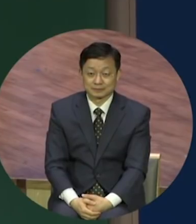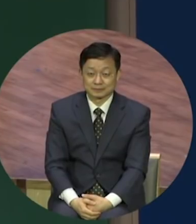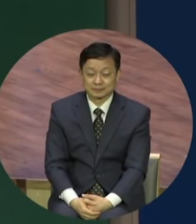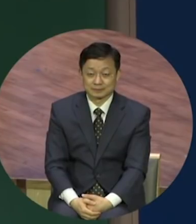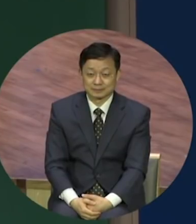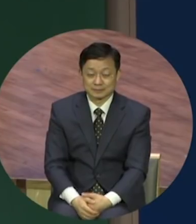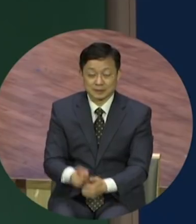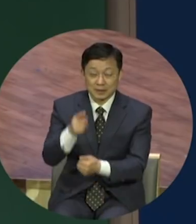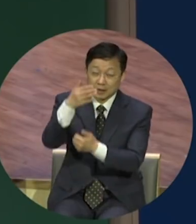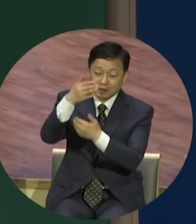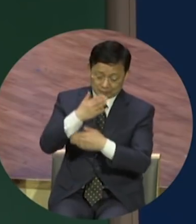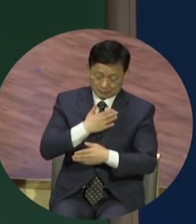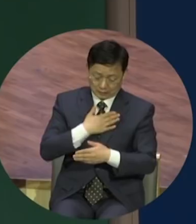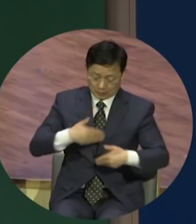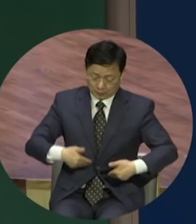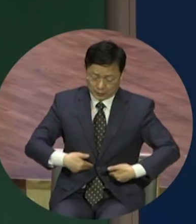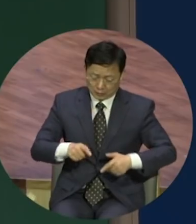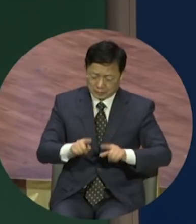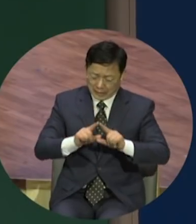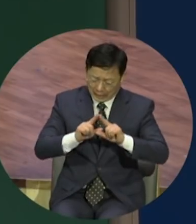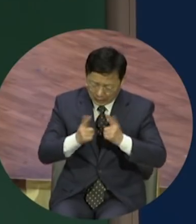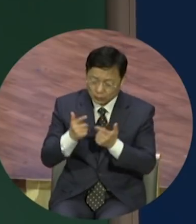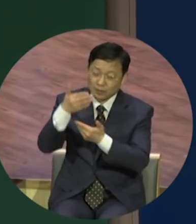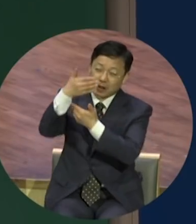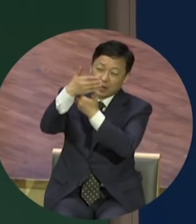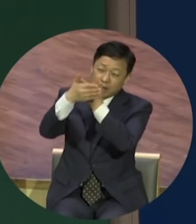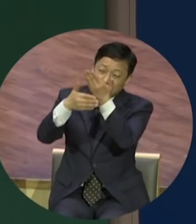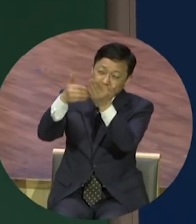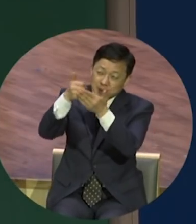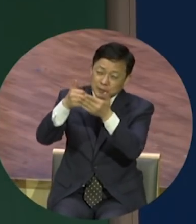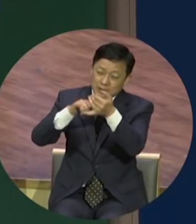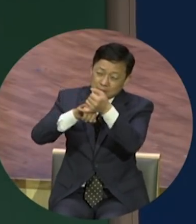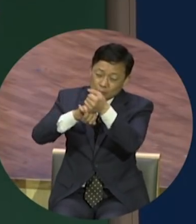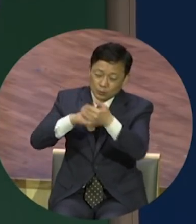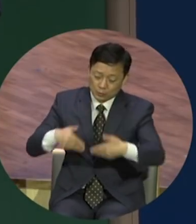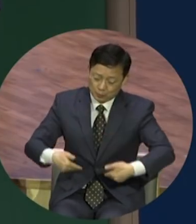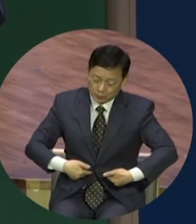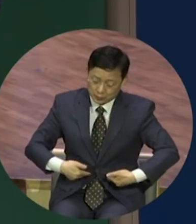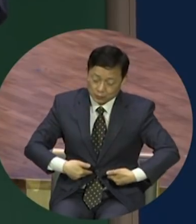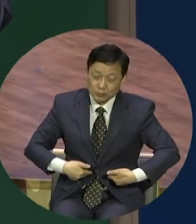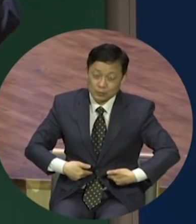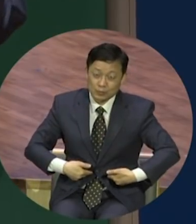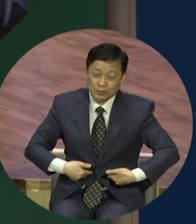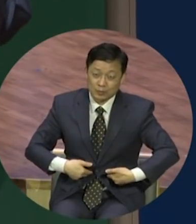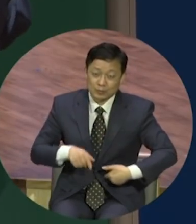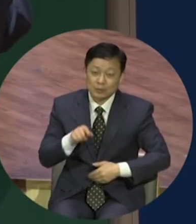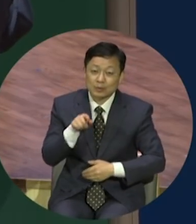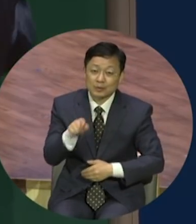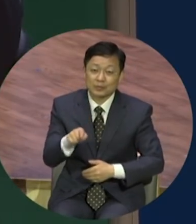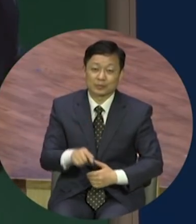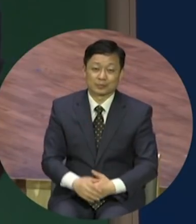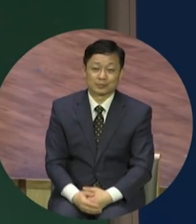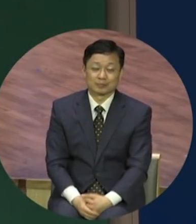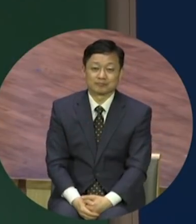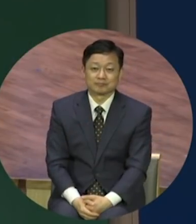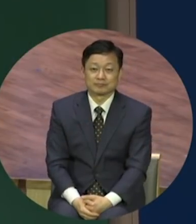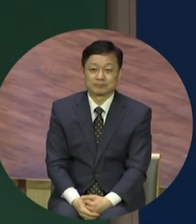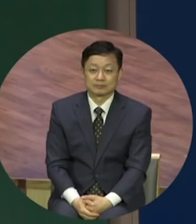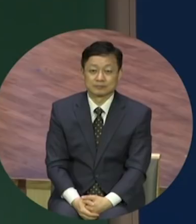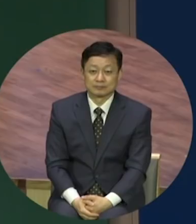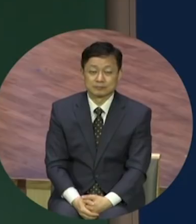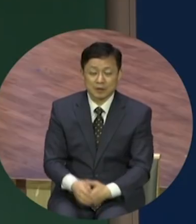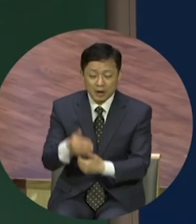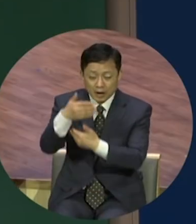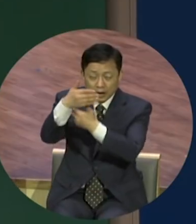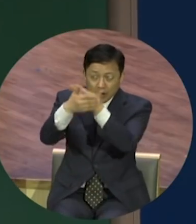아닙니다. 하나님이 꼭 필요로 하시는 것. It is not what I need. It's what God absolutely needs. 이렇게 답이